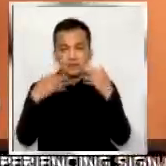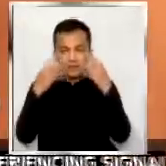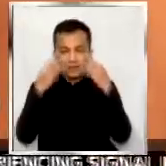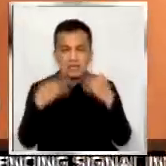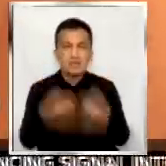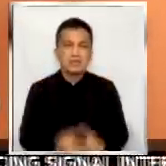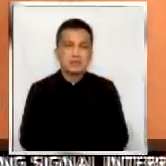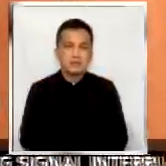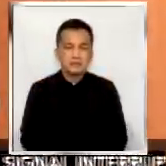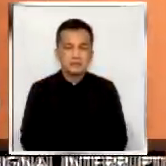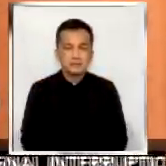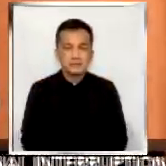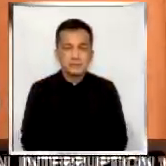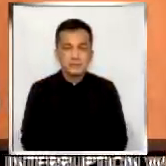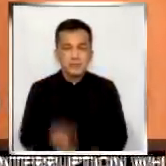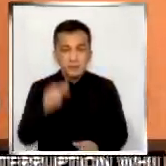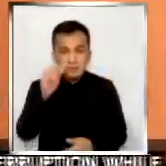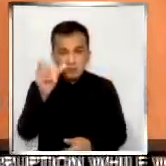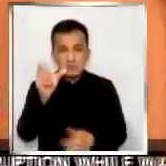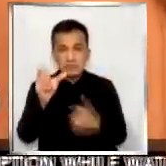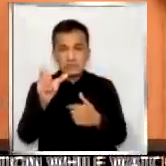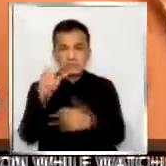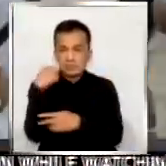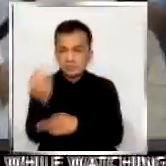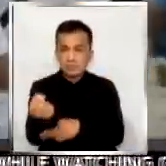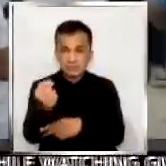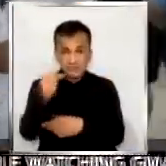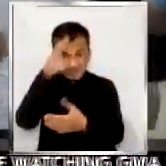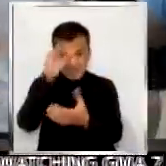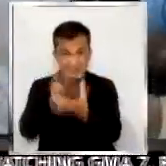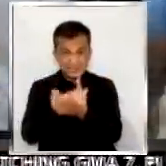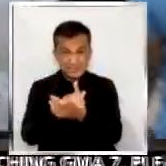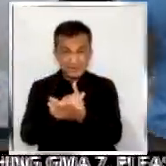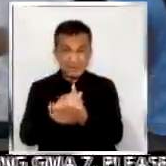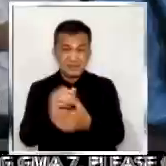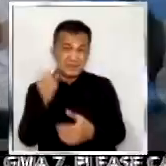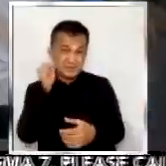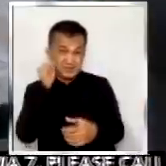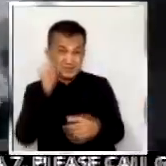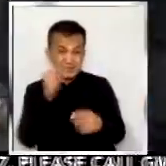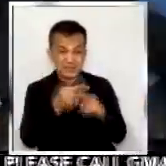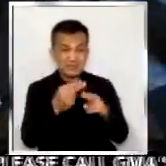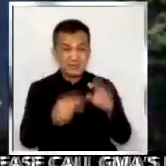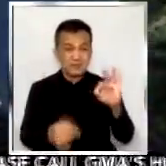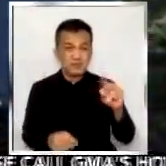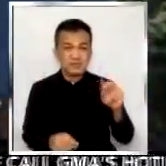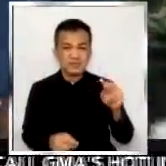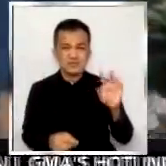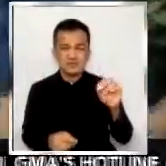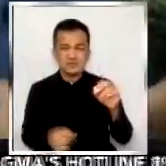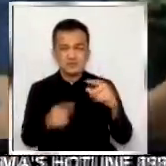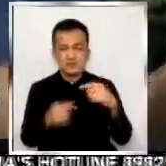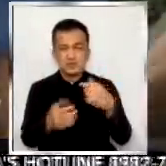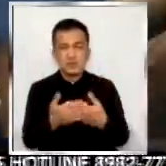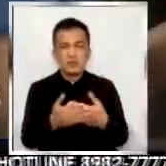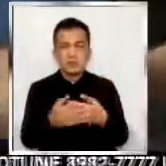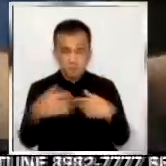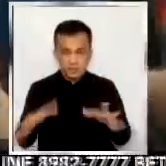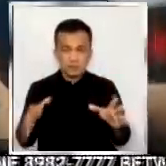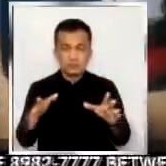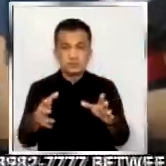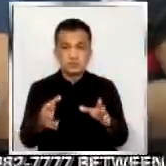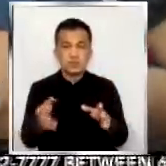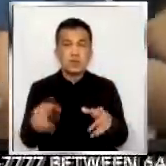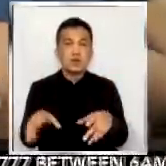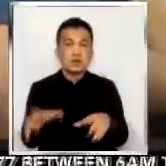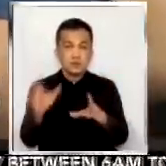Muntik ding himatay ng mister ni Aling Sonia na si Florentino matapos ang libing sinalubong ang pamilya Gregorio ni Police Colonel Narciso Domingo,